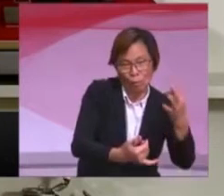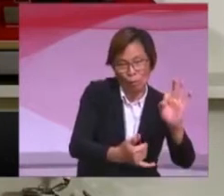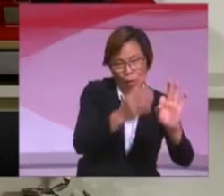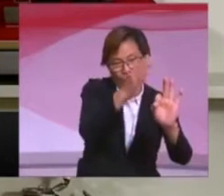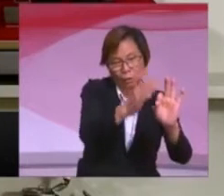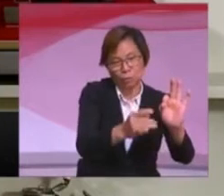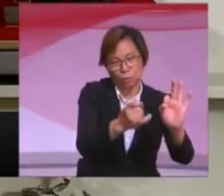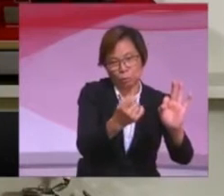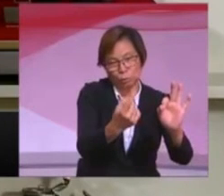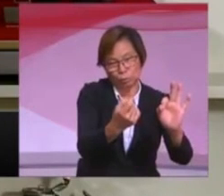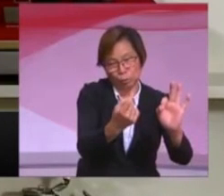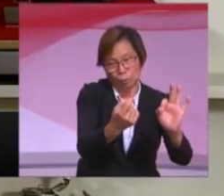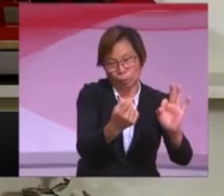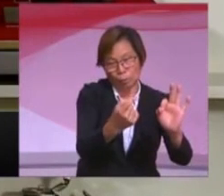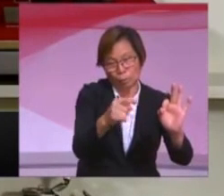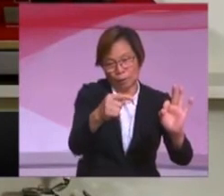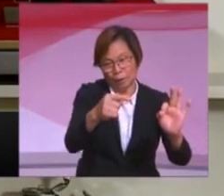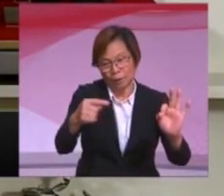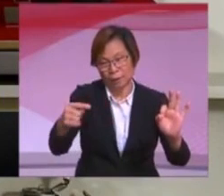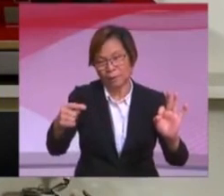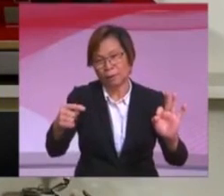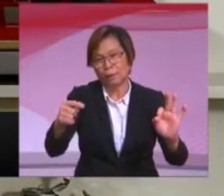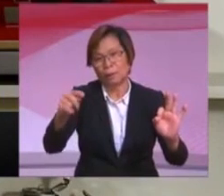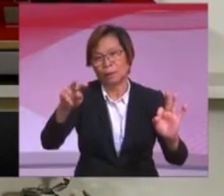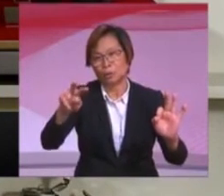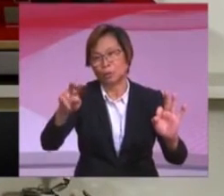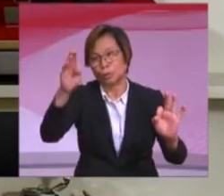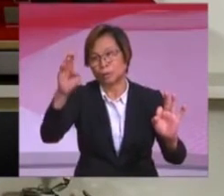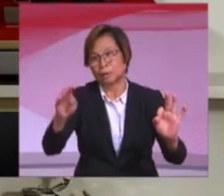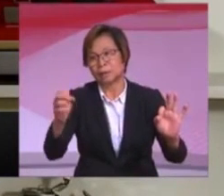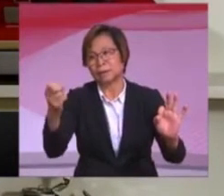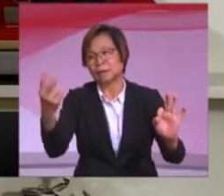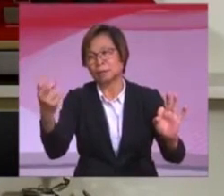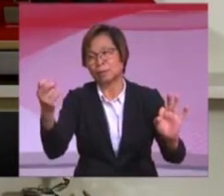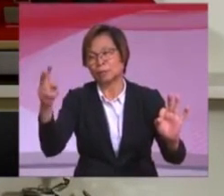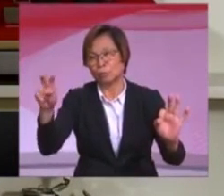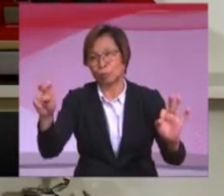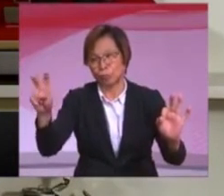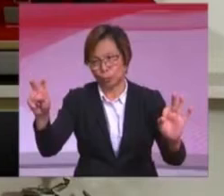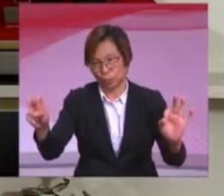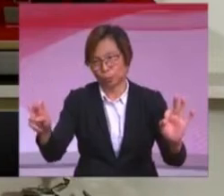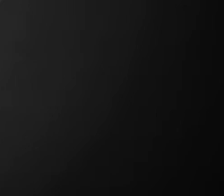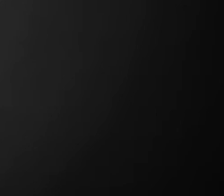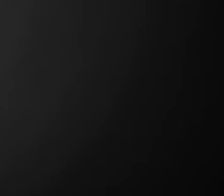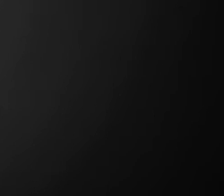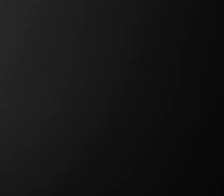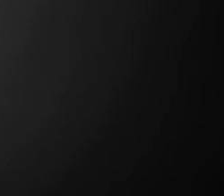19 November 2020 sehingga 2 Disember 2020.